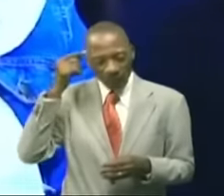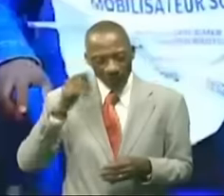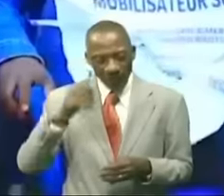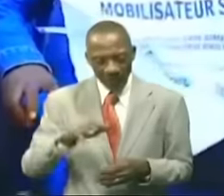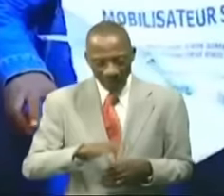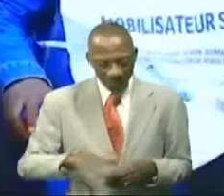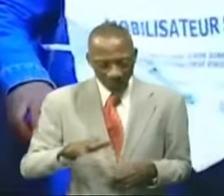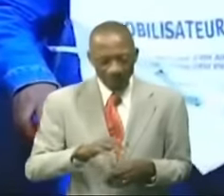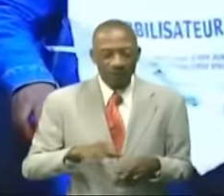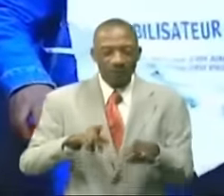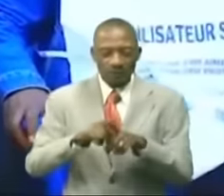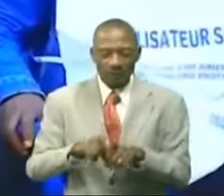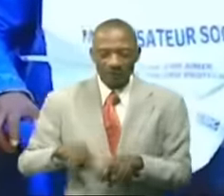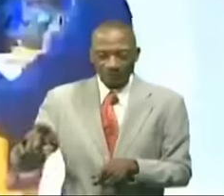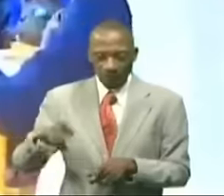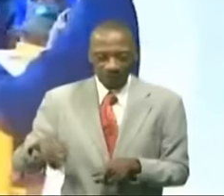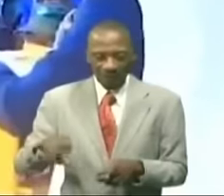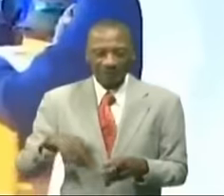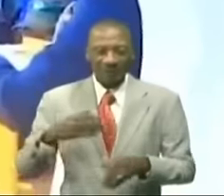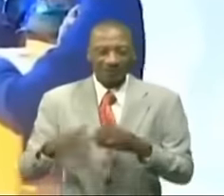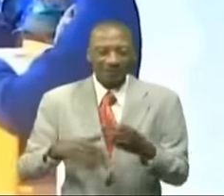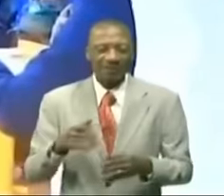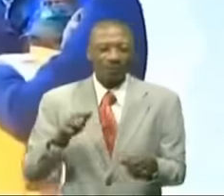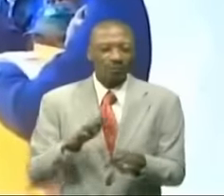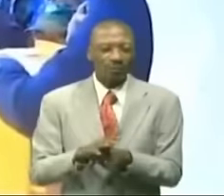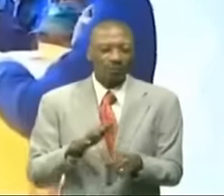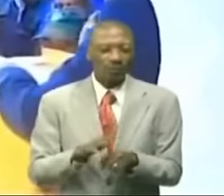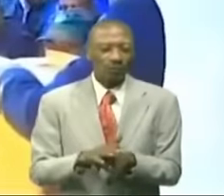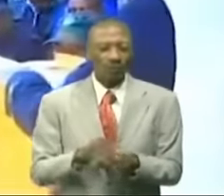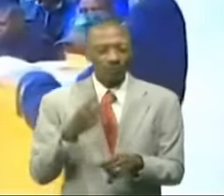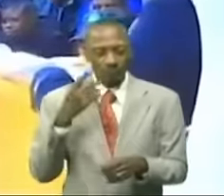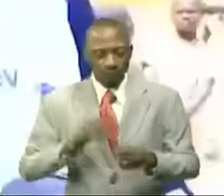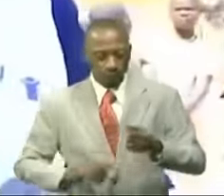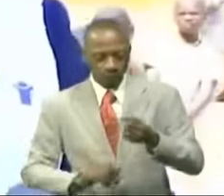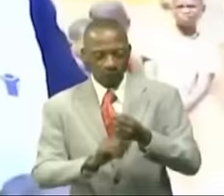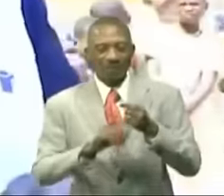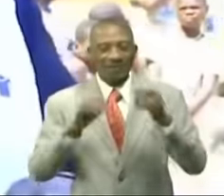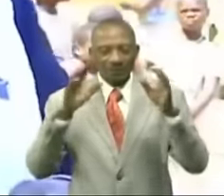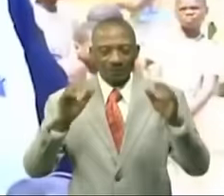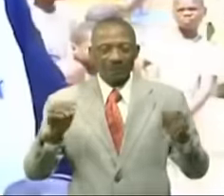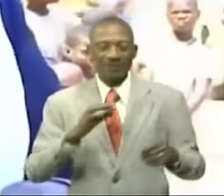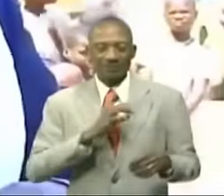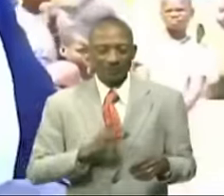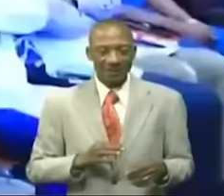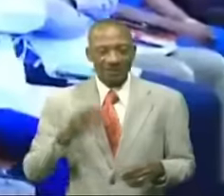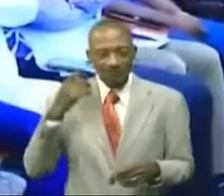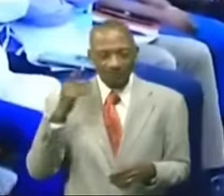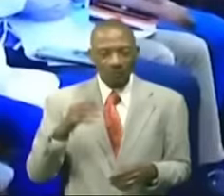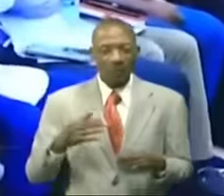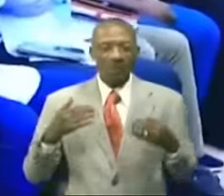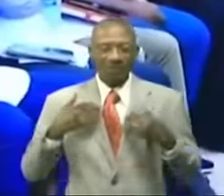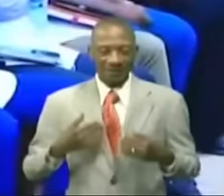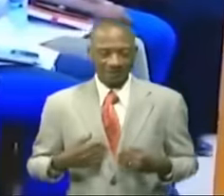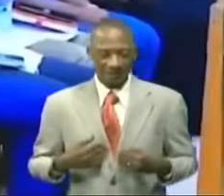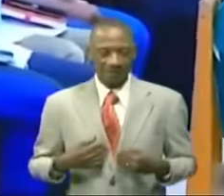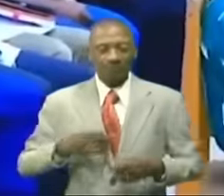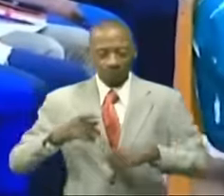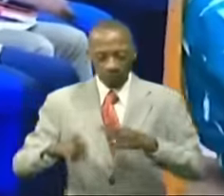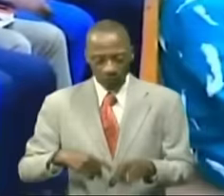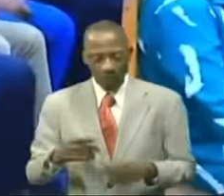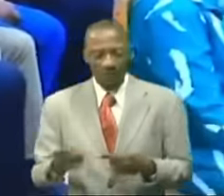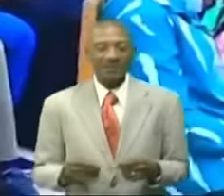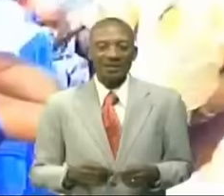et provincial du Olomami pour venir à bout de ce virus. Il a déclaré que la vaccination contre la poliomyélite est